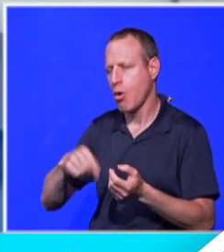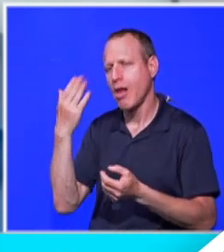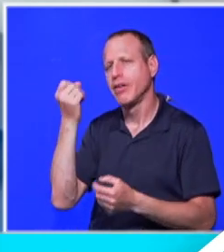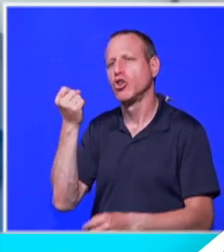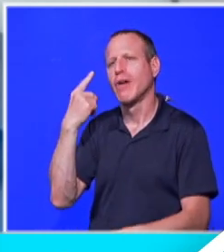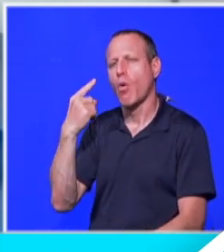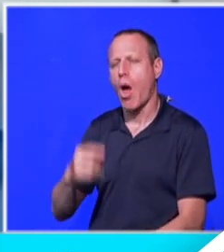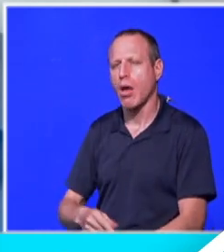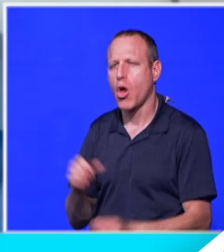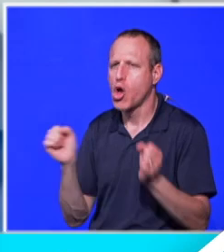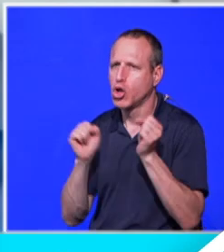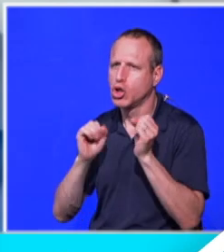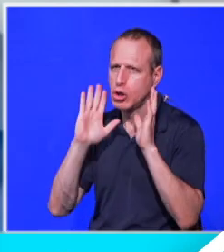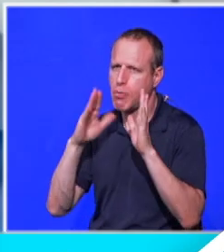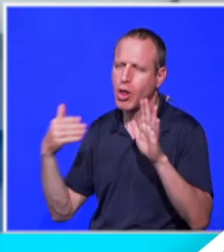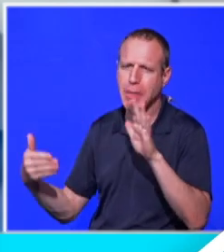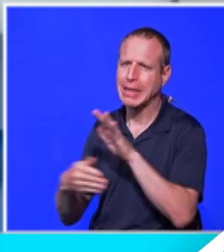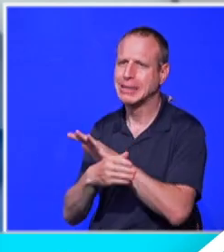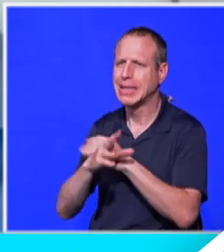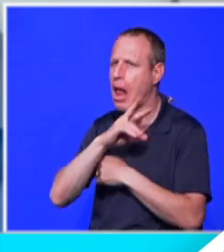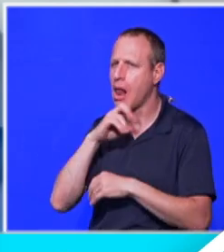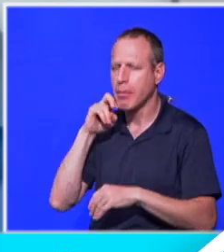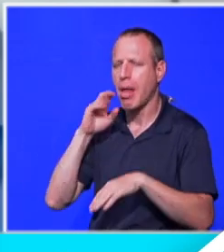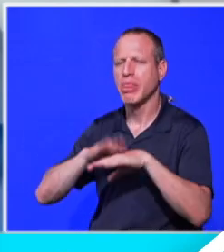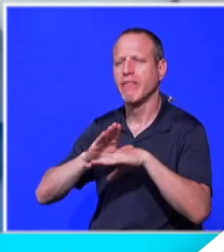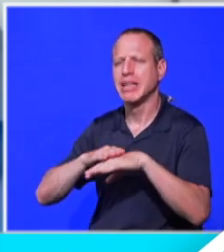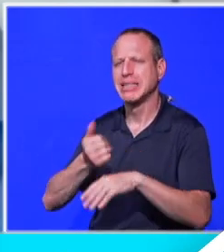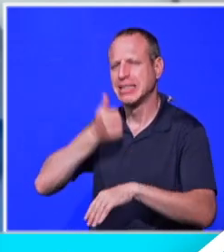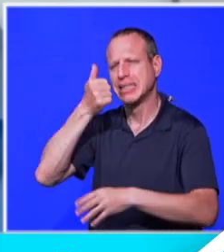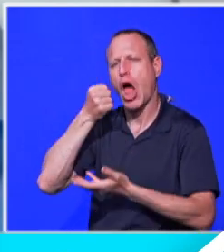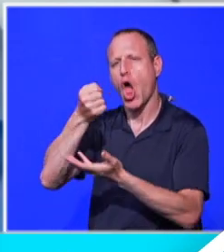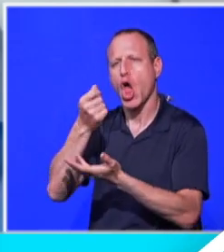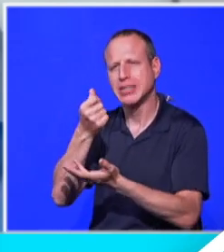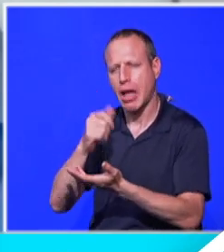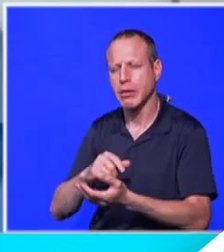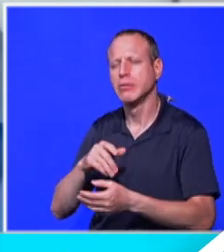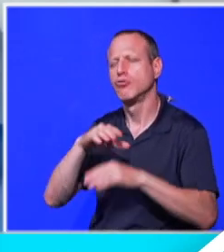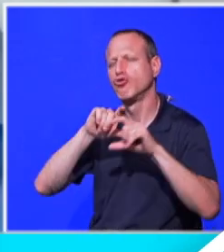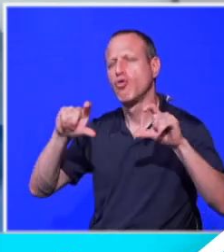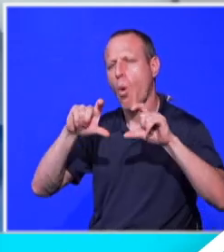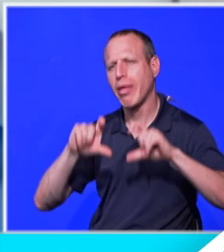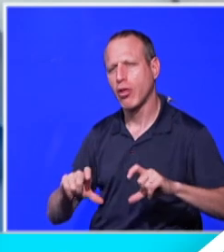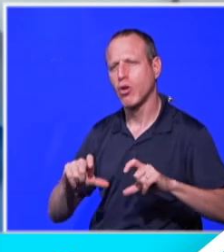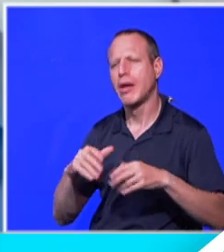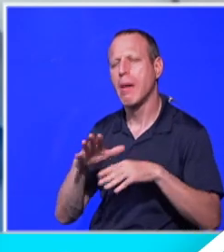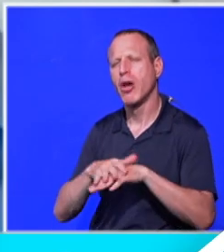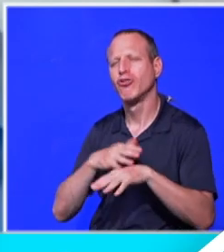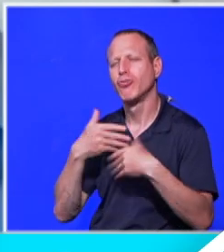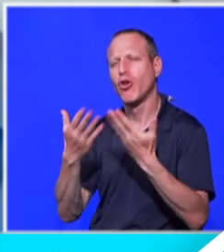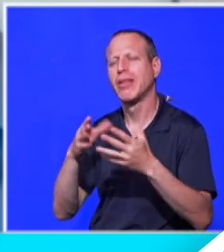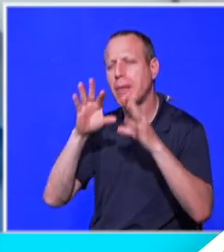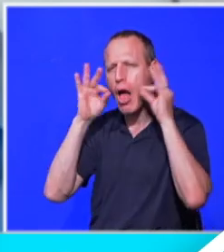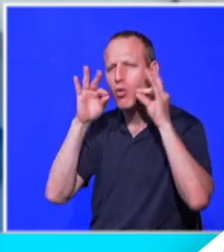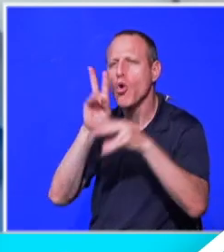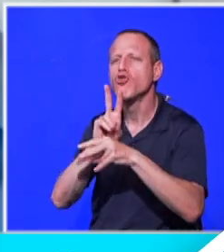שבוע, חוששים מאוד מהכניסה של ליברמן לתפקיד שר האוצר. בשורה התחתונה הם מרגישים שנותנים לחתול לשבור על